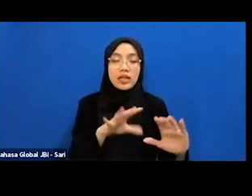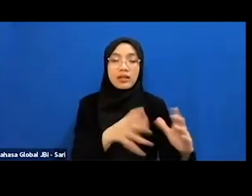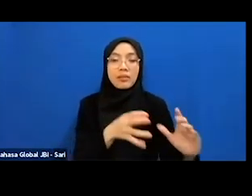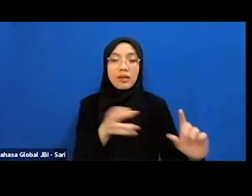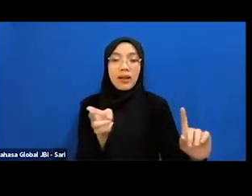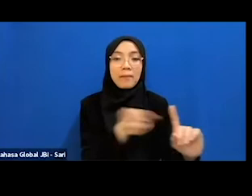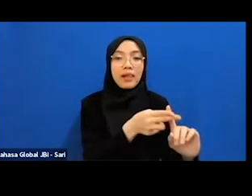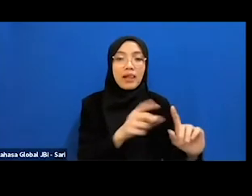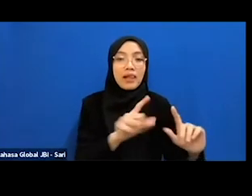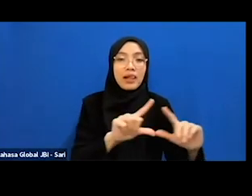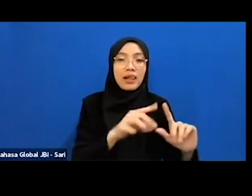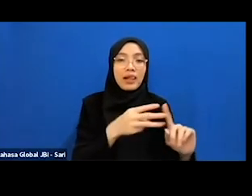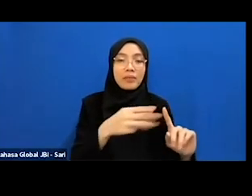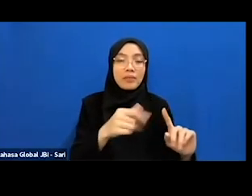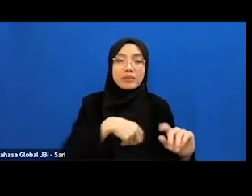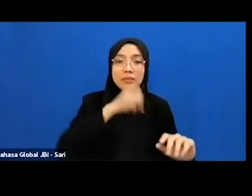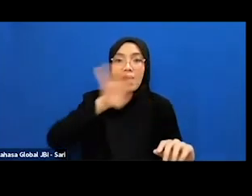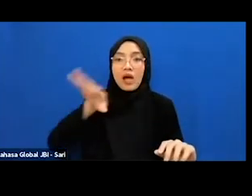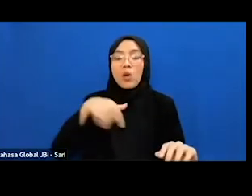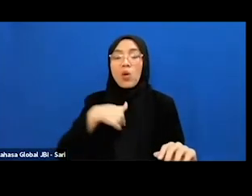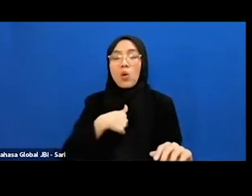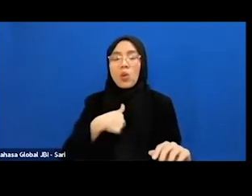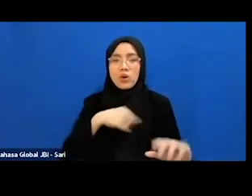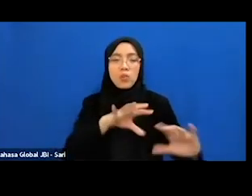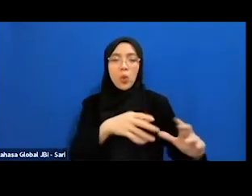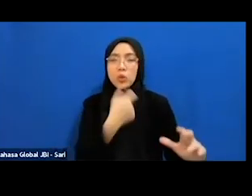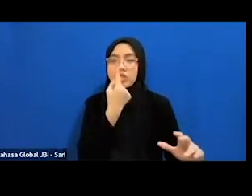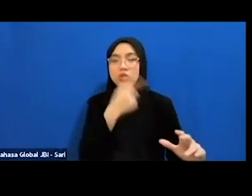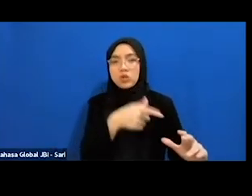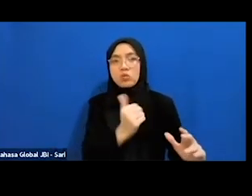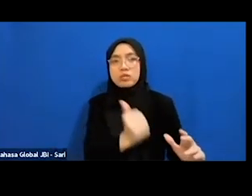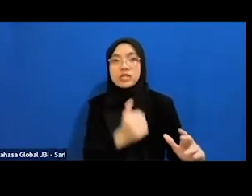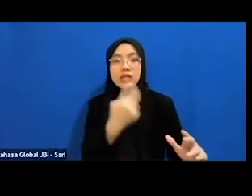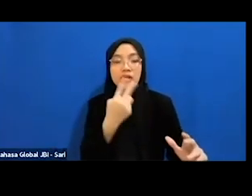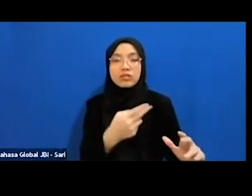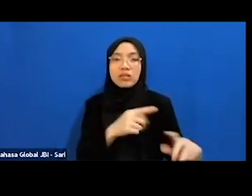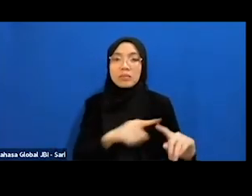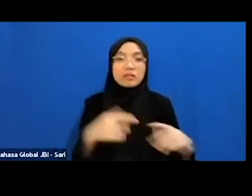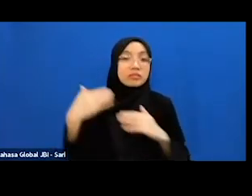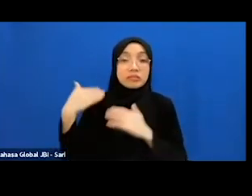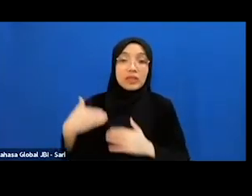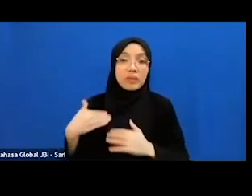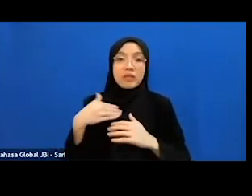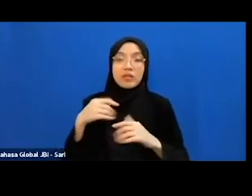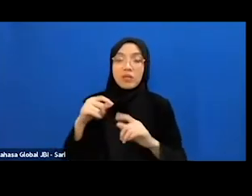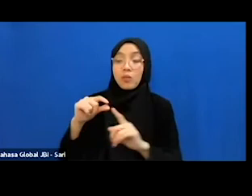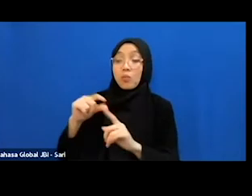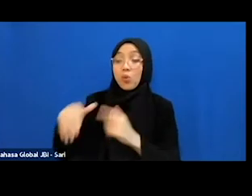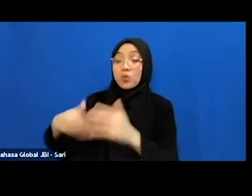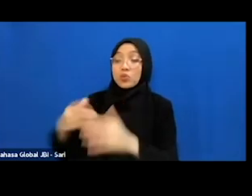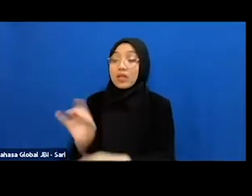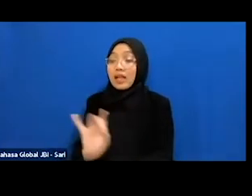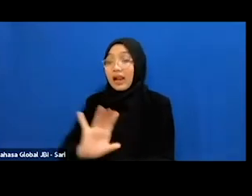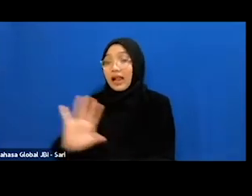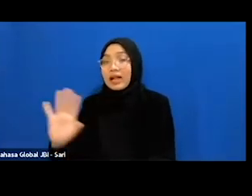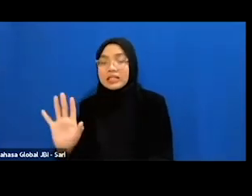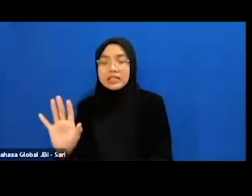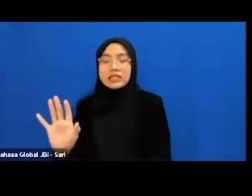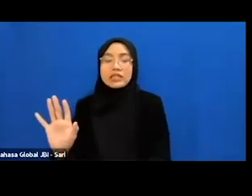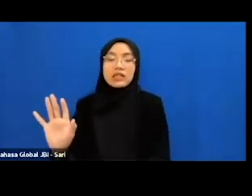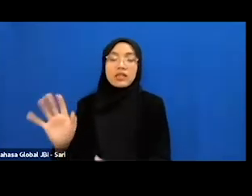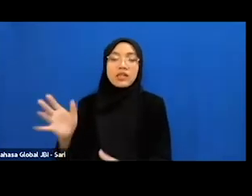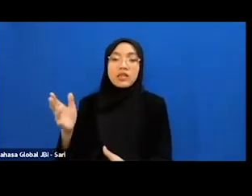dia bisa mendikte bahwa dia adalah produk hijau misalnya tetapi itu produsen-produsen yang lain mungkin